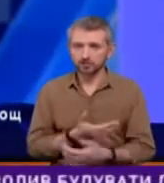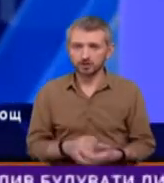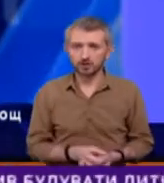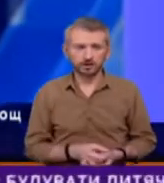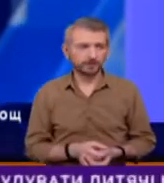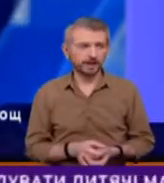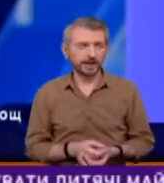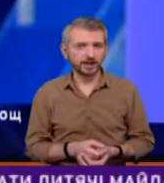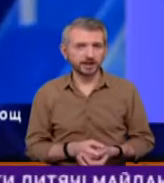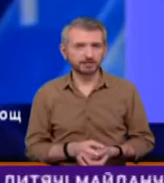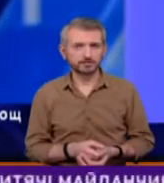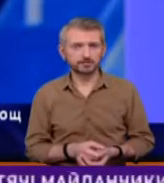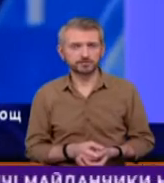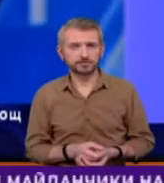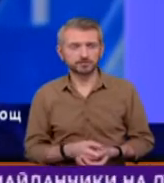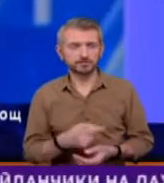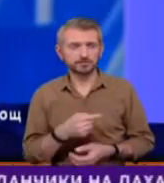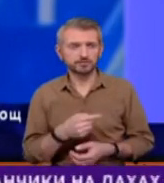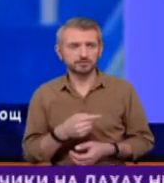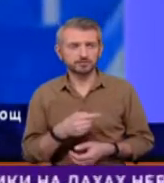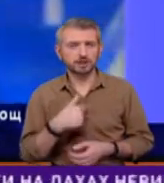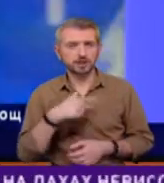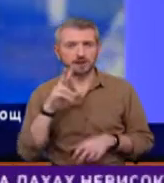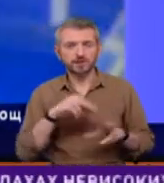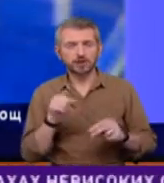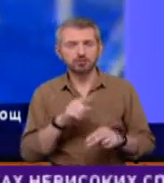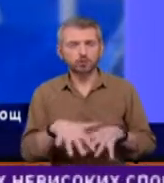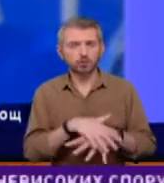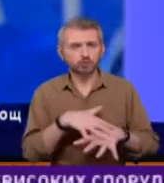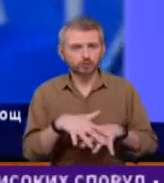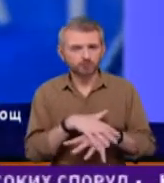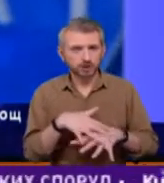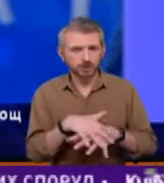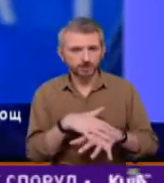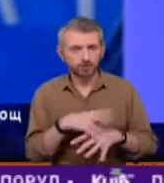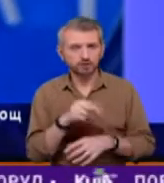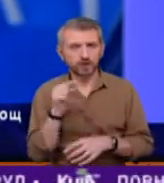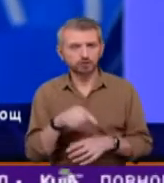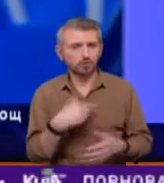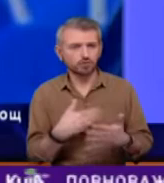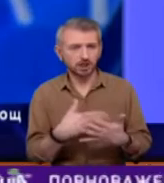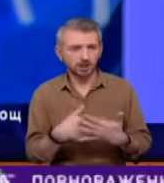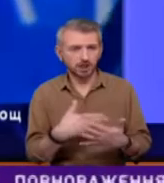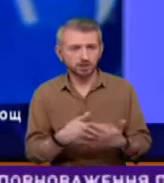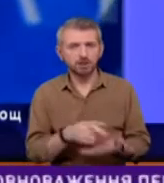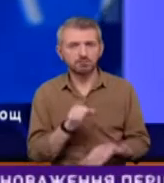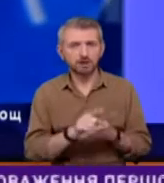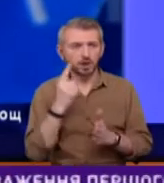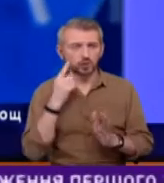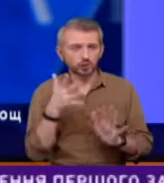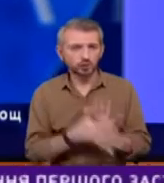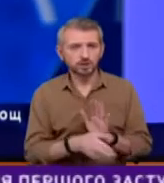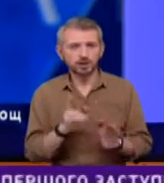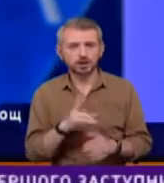Я вважаю, уважнішими? Я вважаю, що суспільство от на цьому прикладі має зрозуміти,